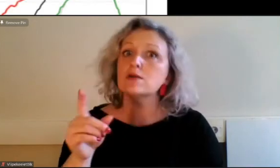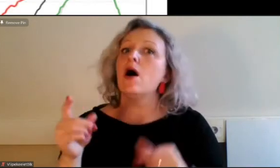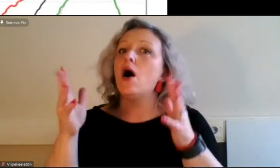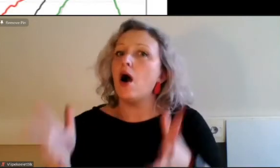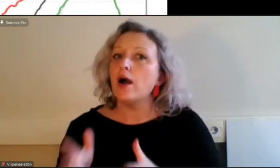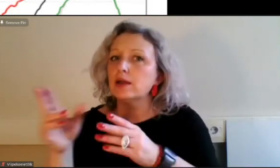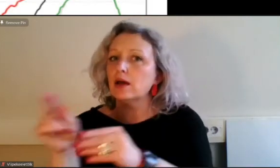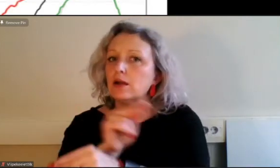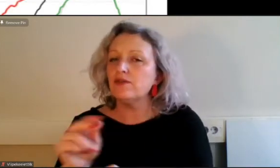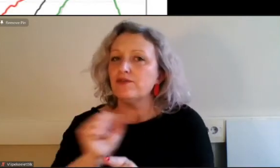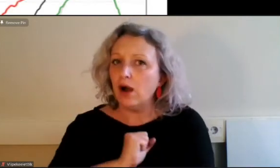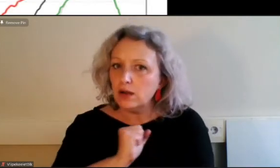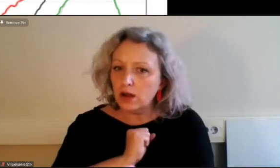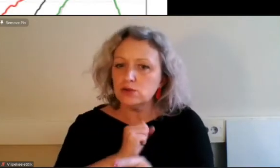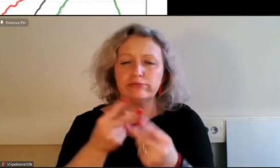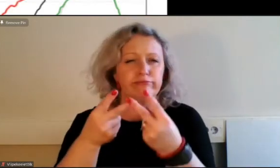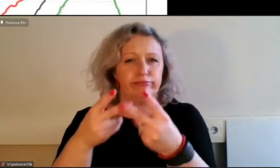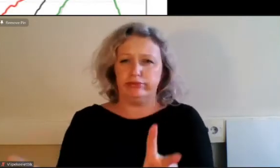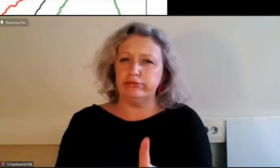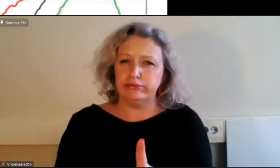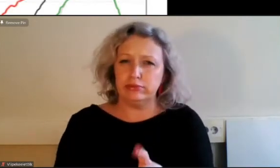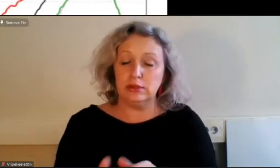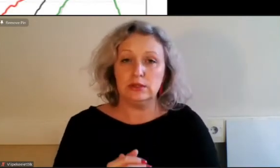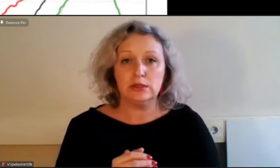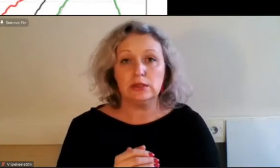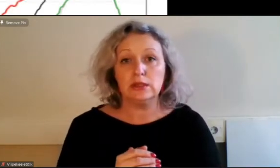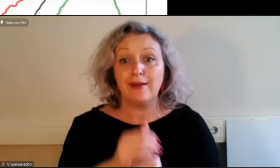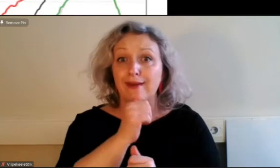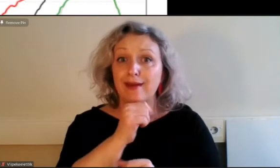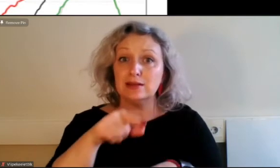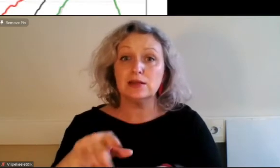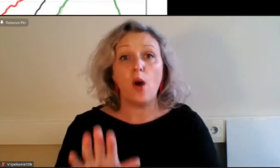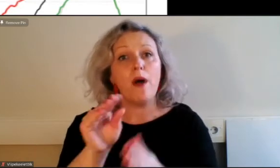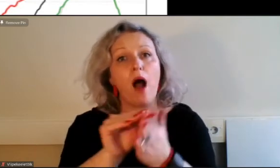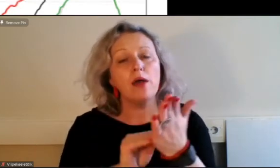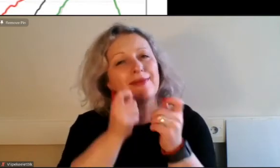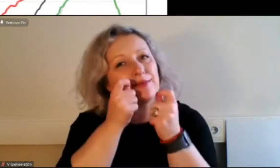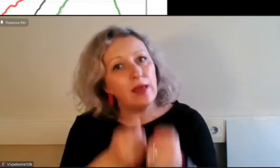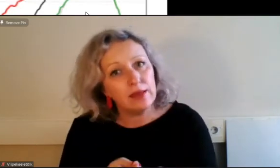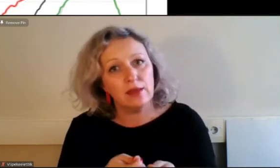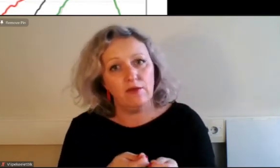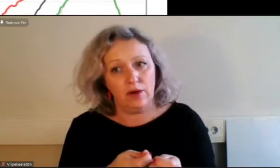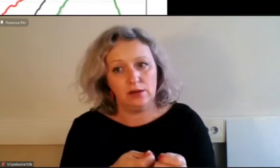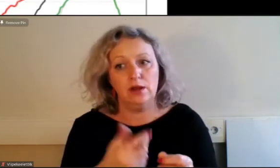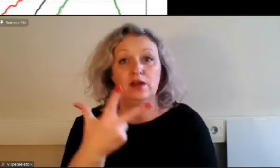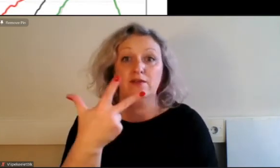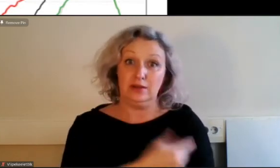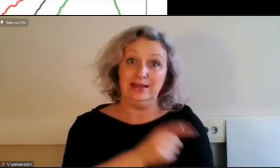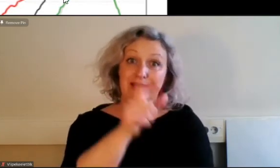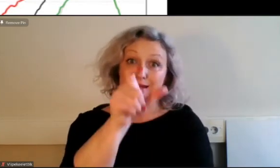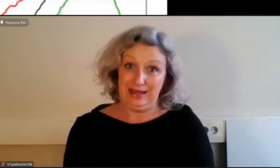tuleb sügis, on näha, et kõige kõrgem nakatumine on vaktsineerimata inimeste hulgas,